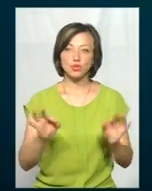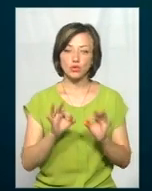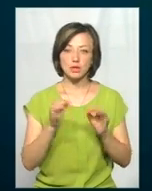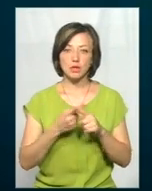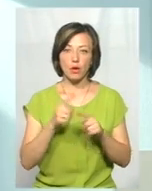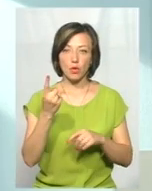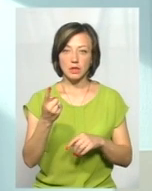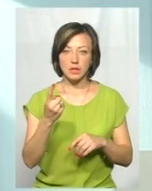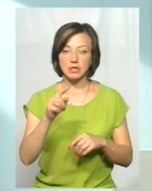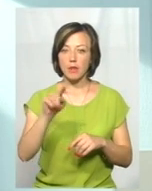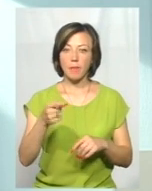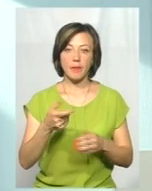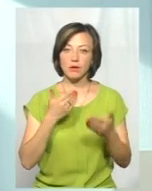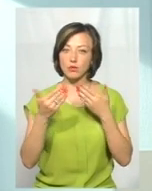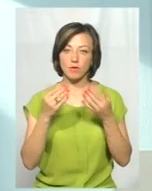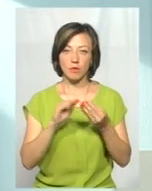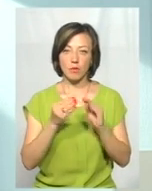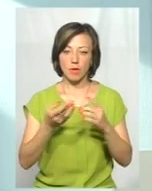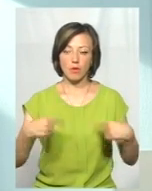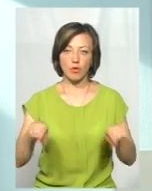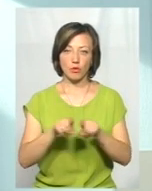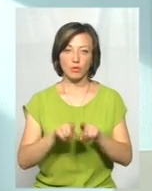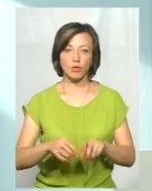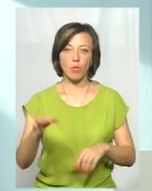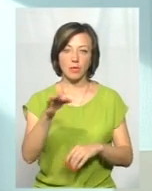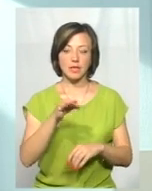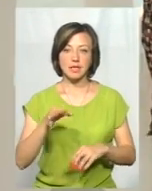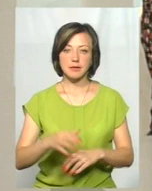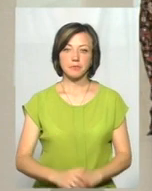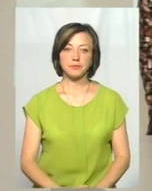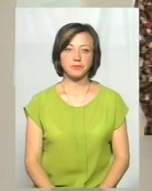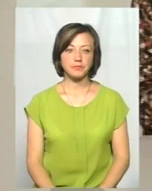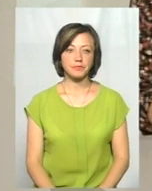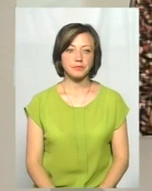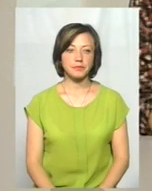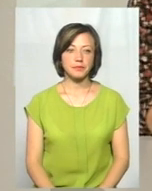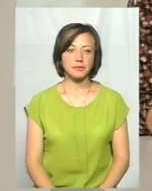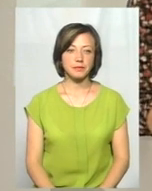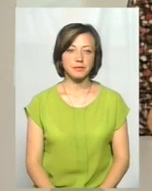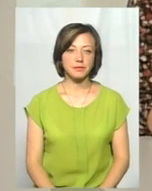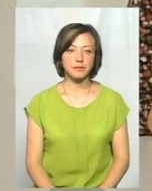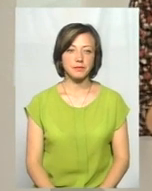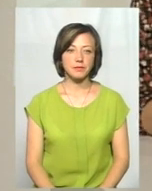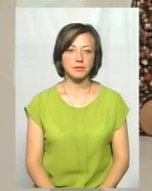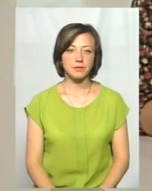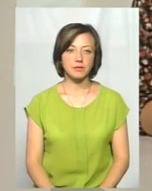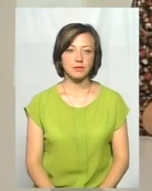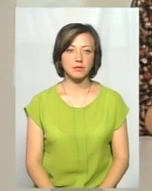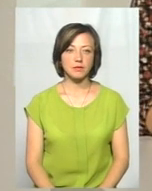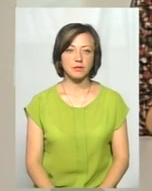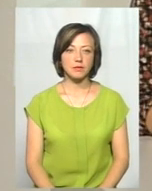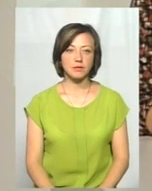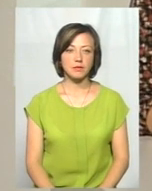цей один запит не стосувався проблем його округу чи області. Угу. Далі, з